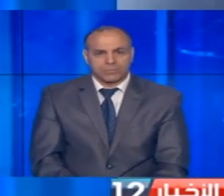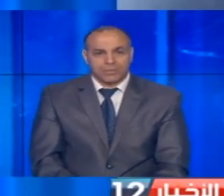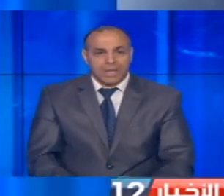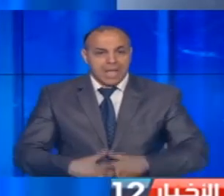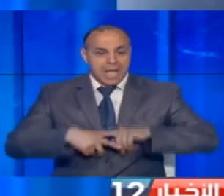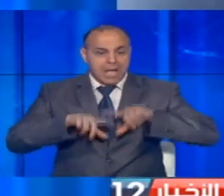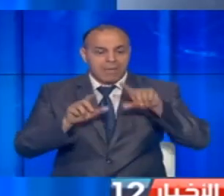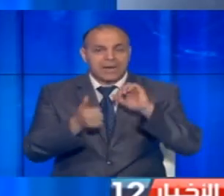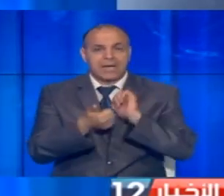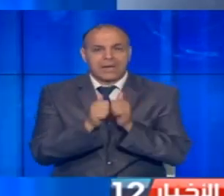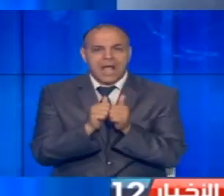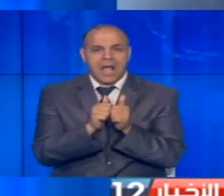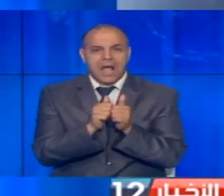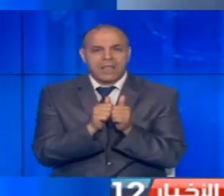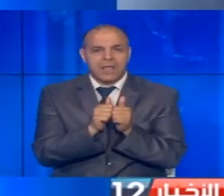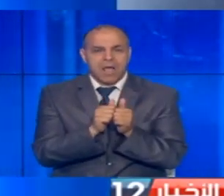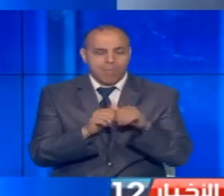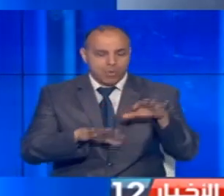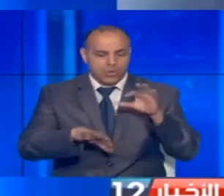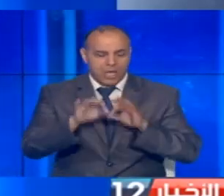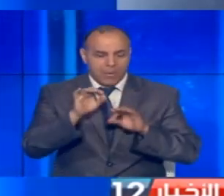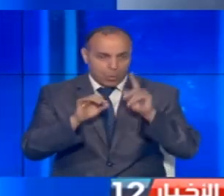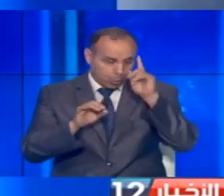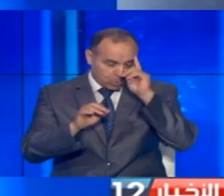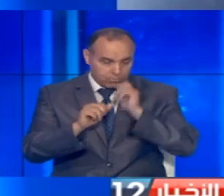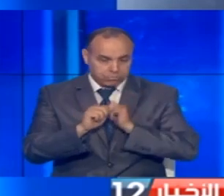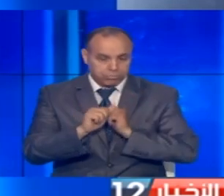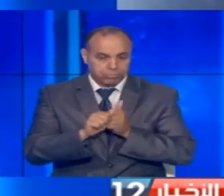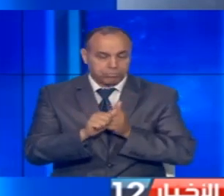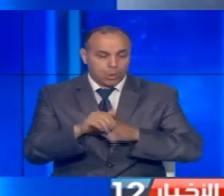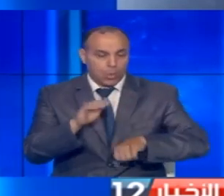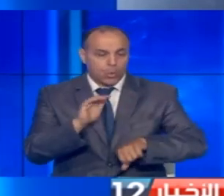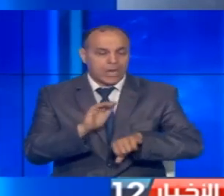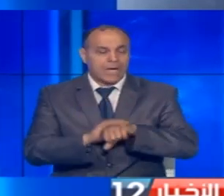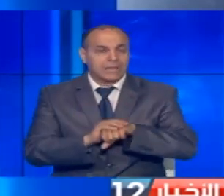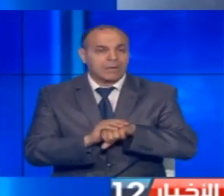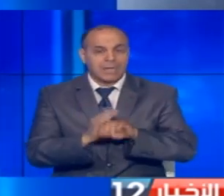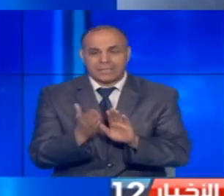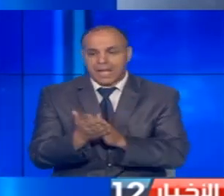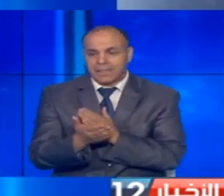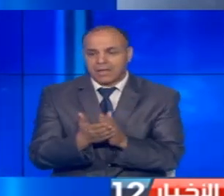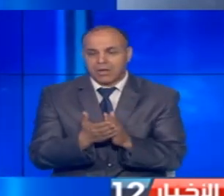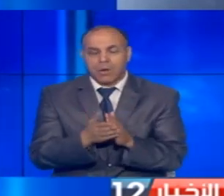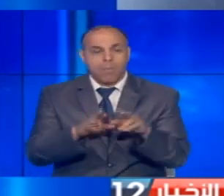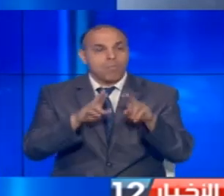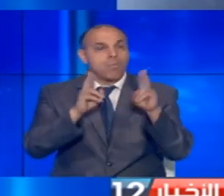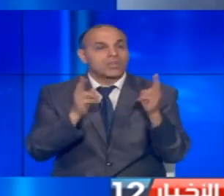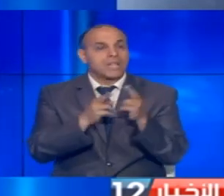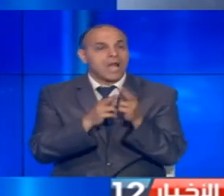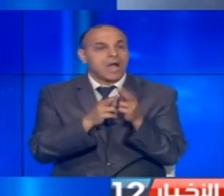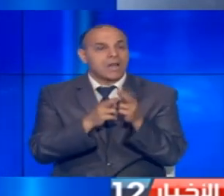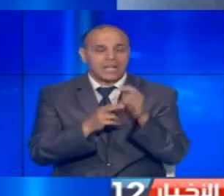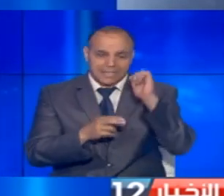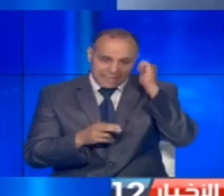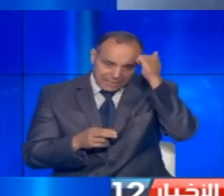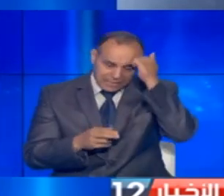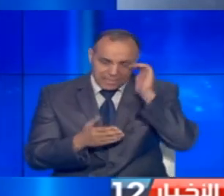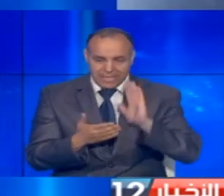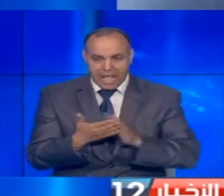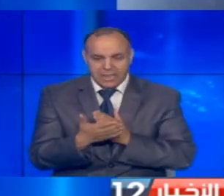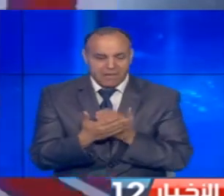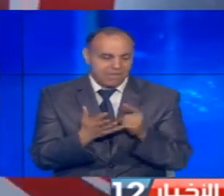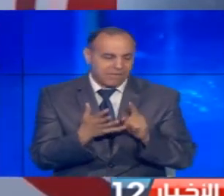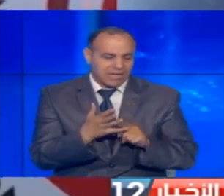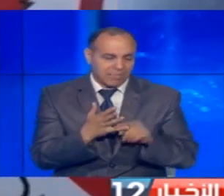في أخبار رياضة، يتابع المنتخب الوطني التونسي لكرة القدم استعداداته للمونديال من خلال تربص تحضيري